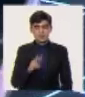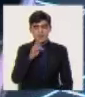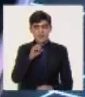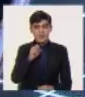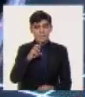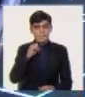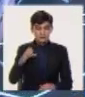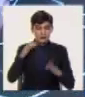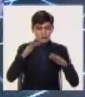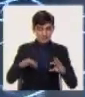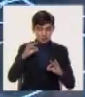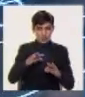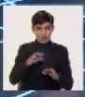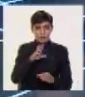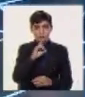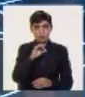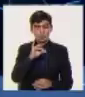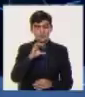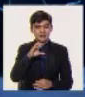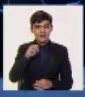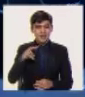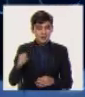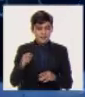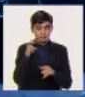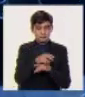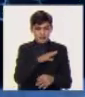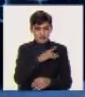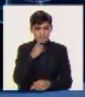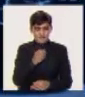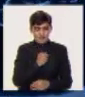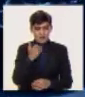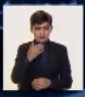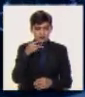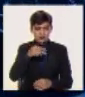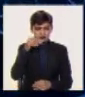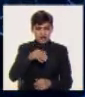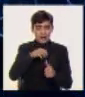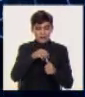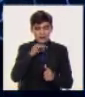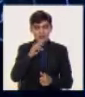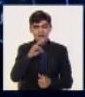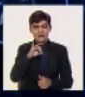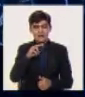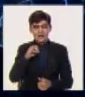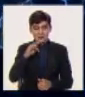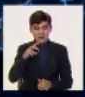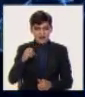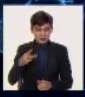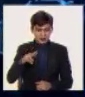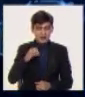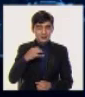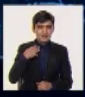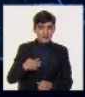Карабахский конфликт добрался до Брюсселя. Около 2000 армян из Бельгии, Франции и Нидерландов собрались возле правительственных